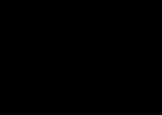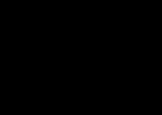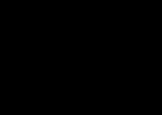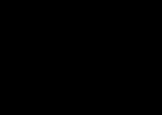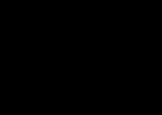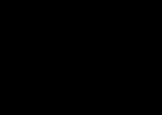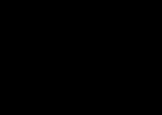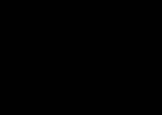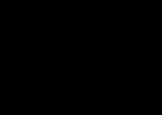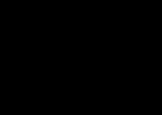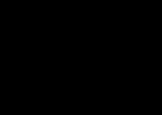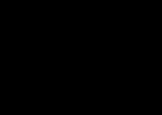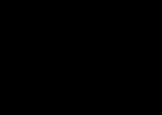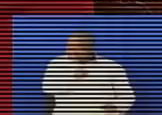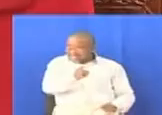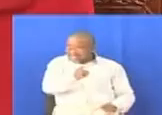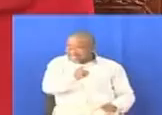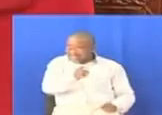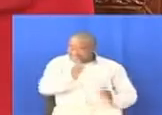hata hii nayo tunasema hapana.